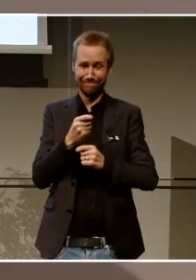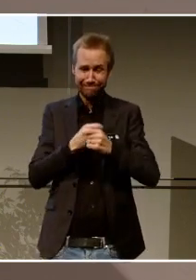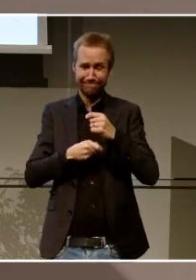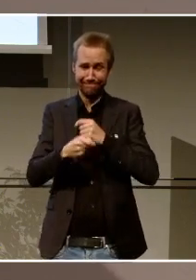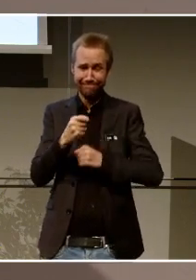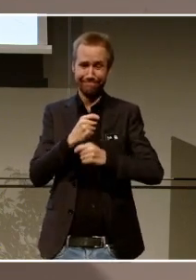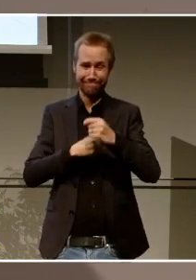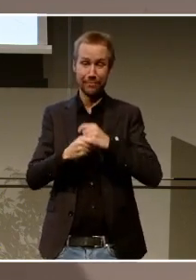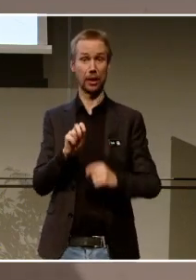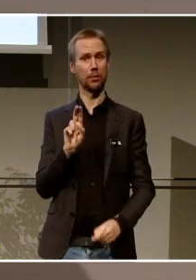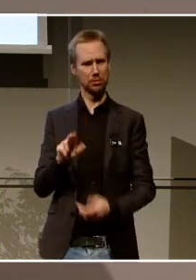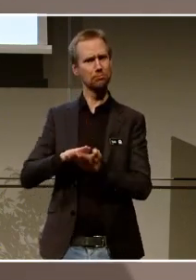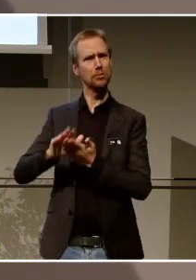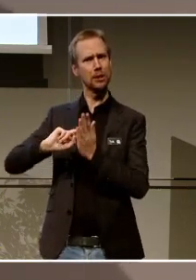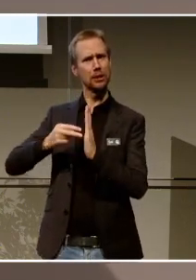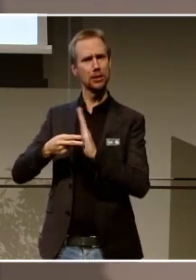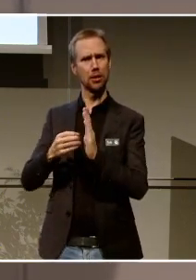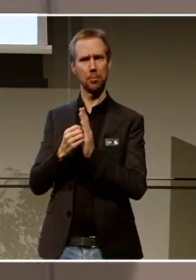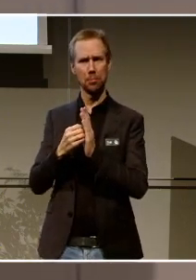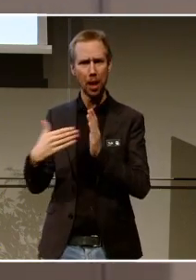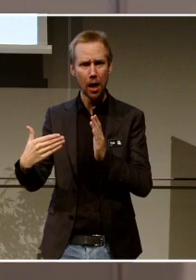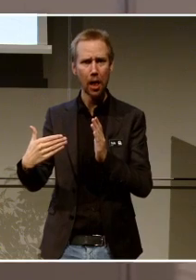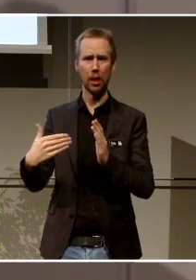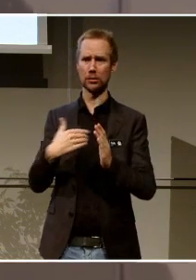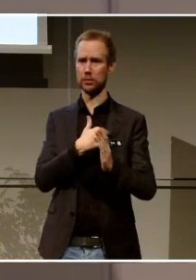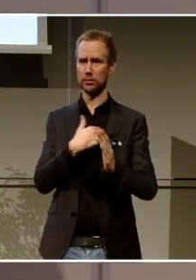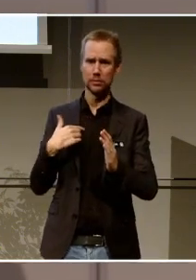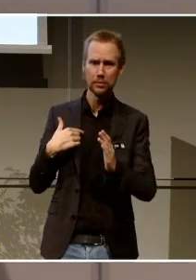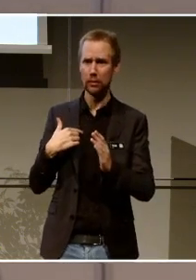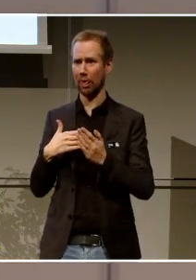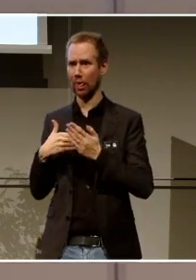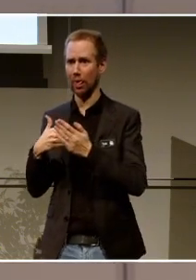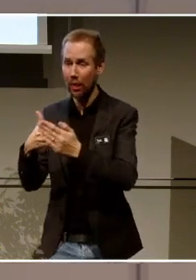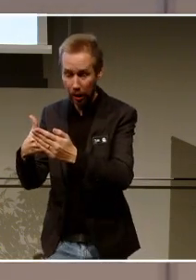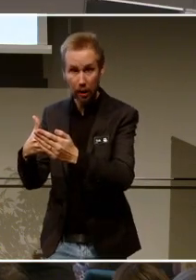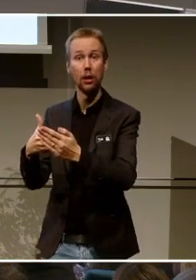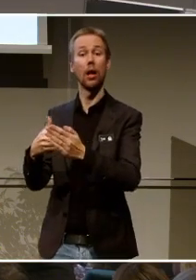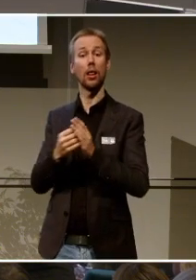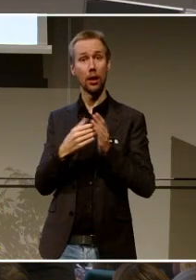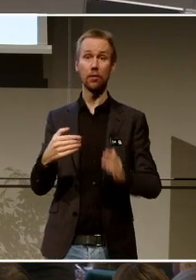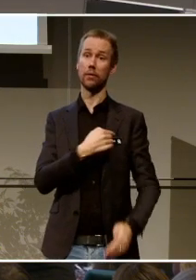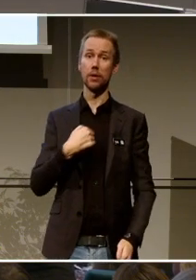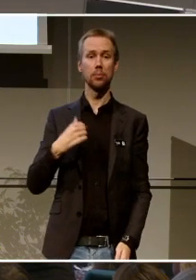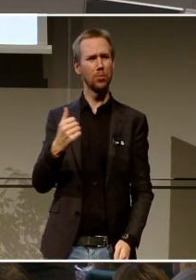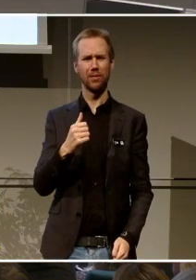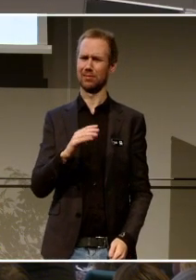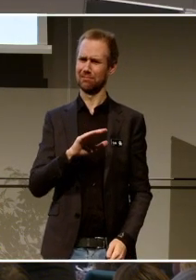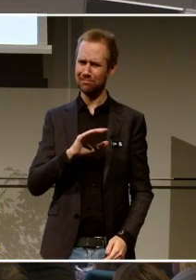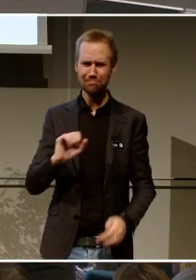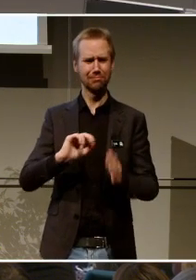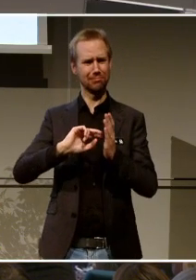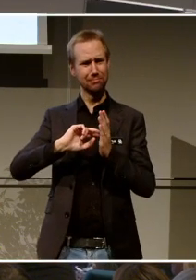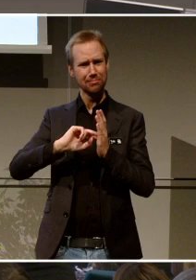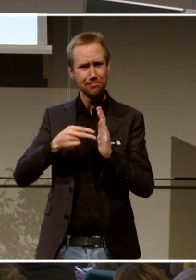bara tekniken som gör oss utmanande. Och därför så behöver vi i all sån här typ av teknikutveckling